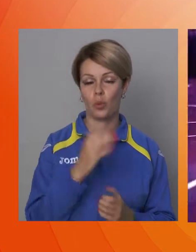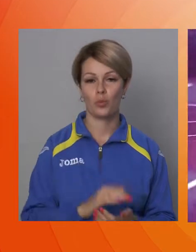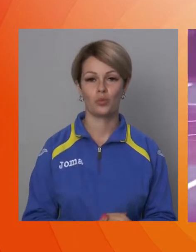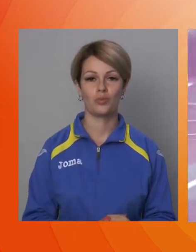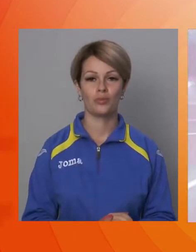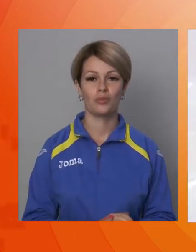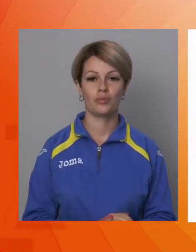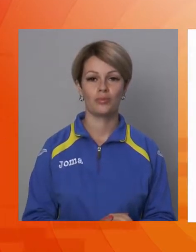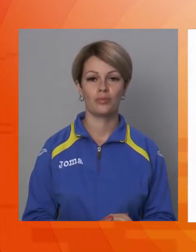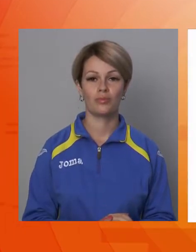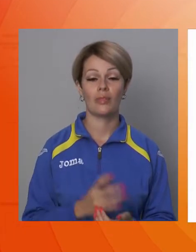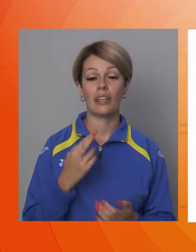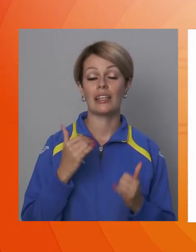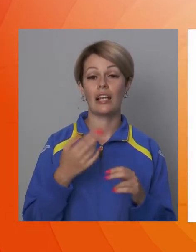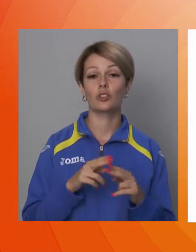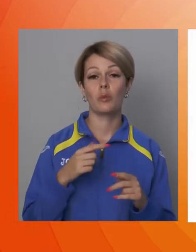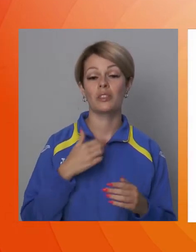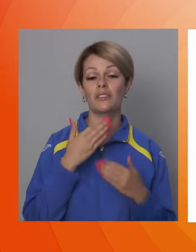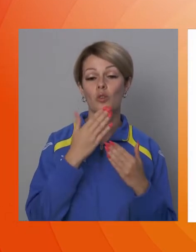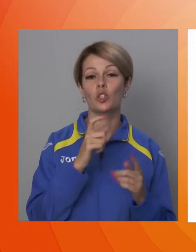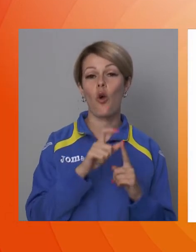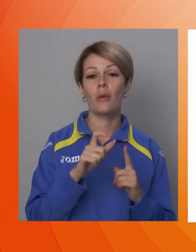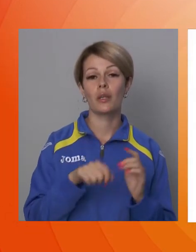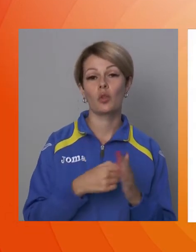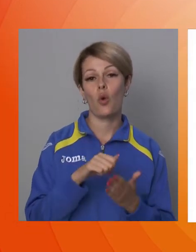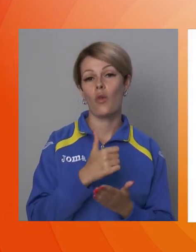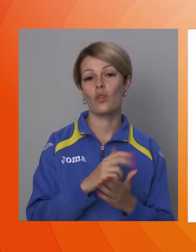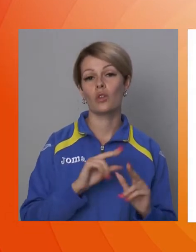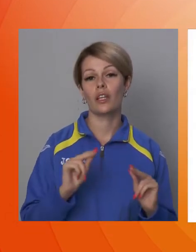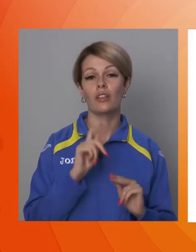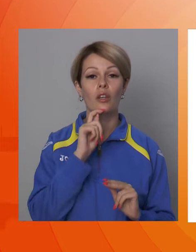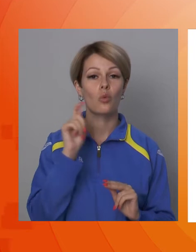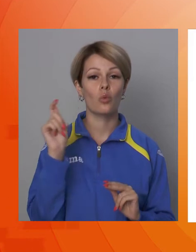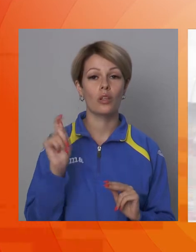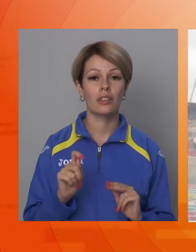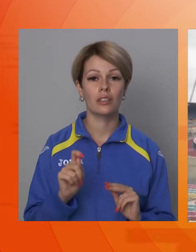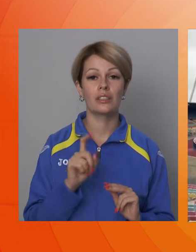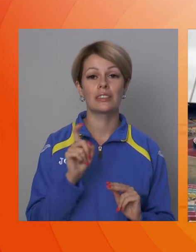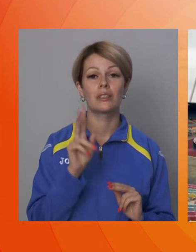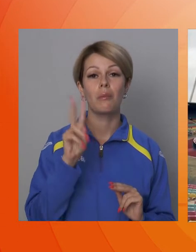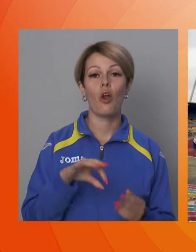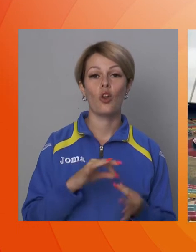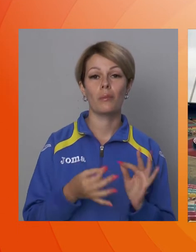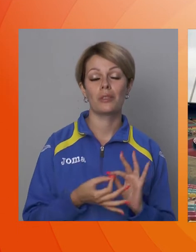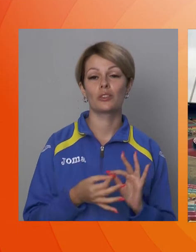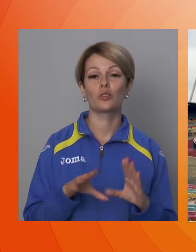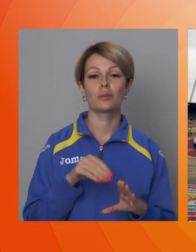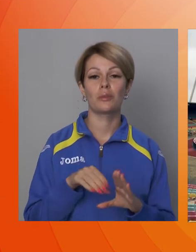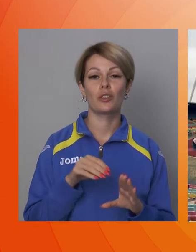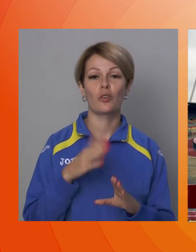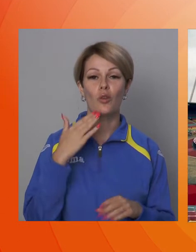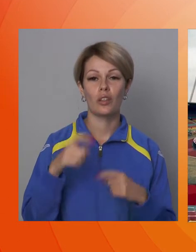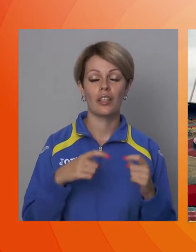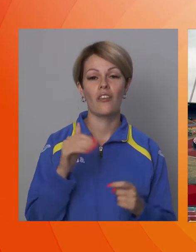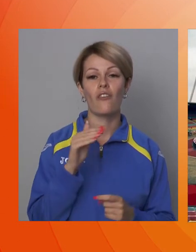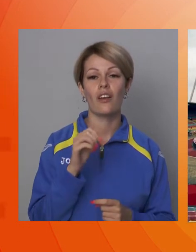Для цього ми звернулися з коментарем до головного тренера української паралімпійської збірної з легкої атлетики Андрія Юрійовича Фатєєва.